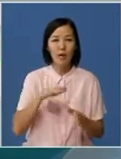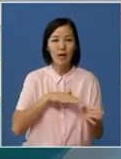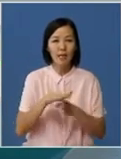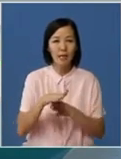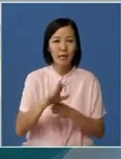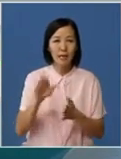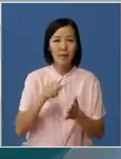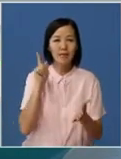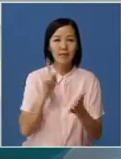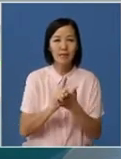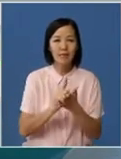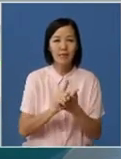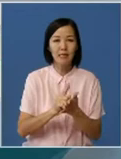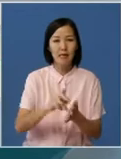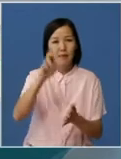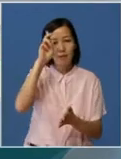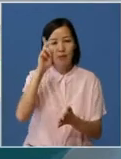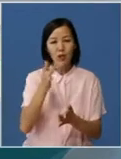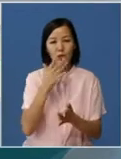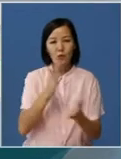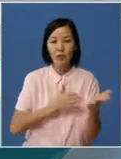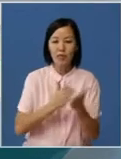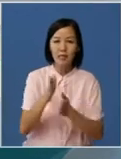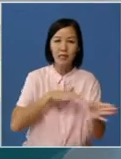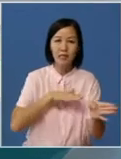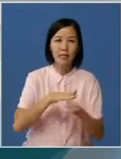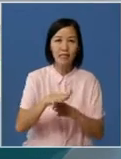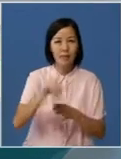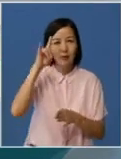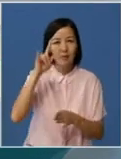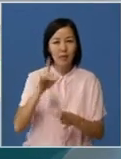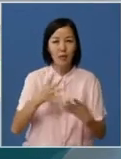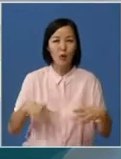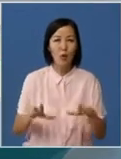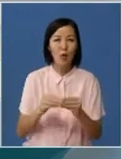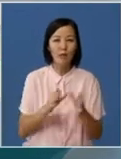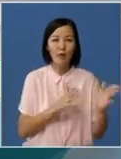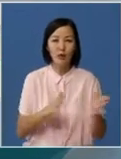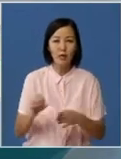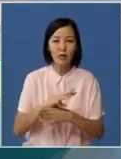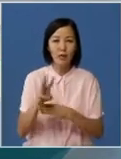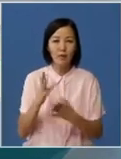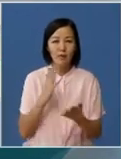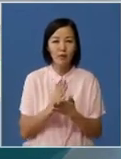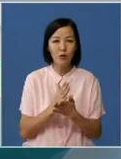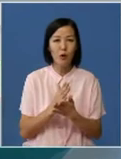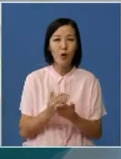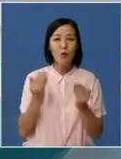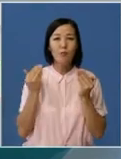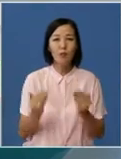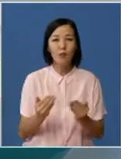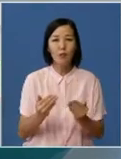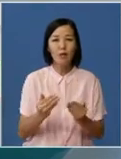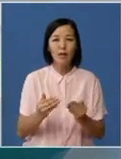міндеті мемлекеттік ұлттық саясатты іске асырып, Қазақстан Республикасының қоғамдық саяси тұрақтылығын қамтамасыз ету. Бұл туралы